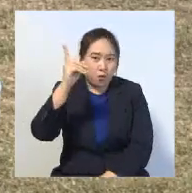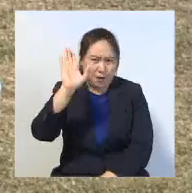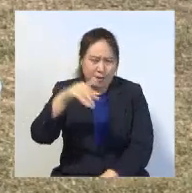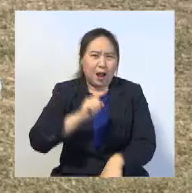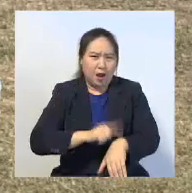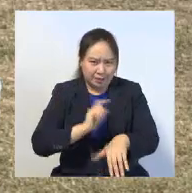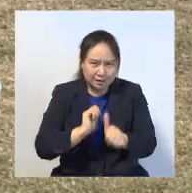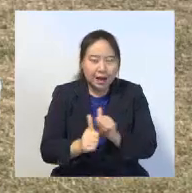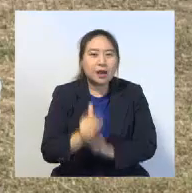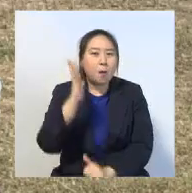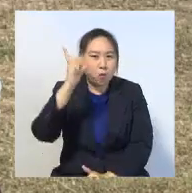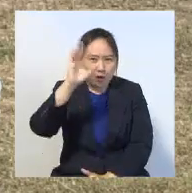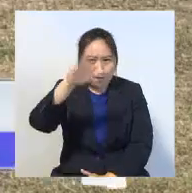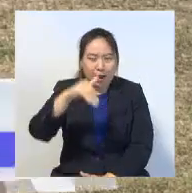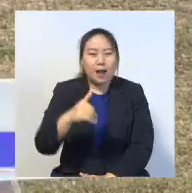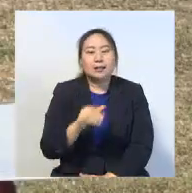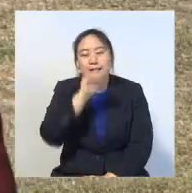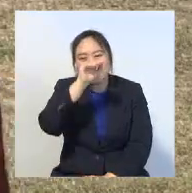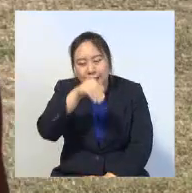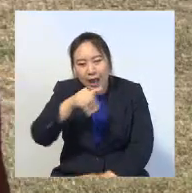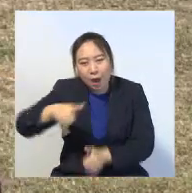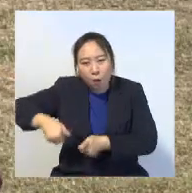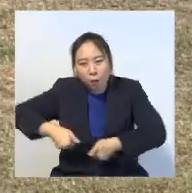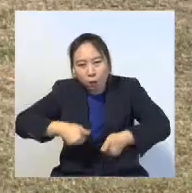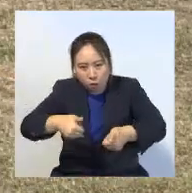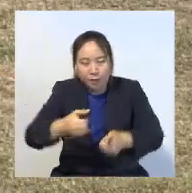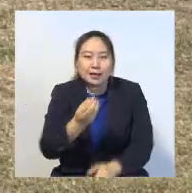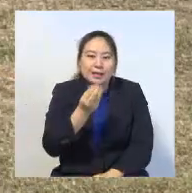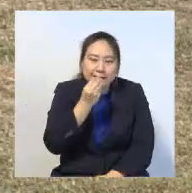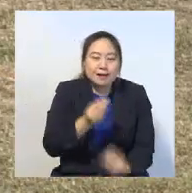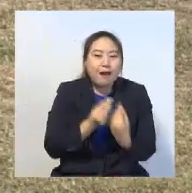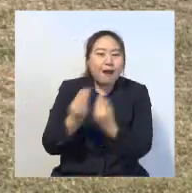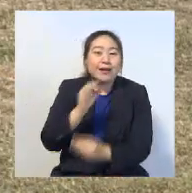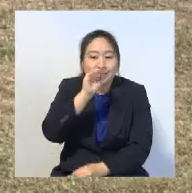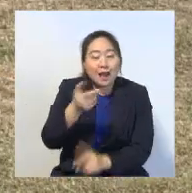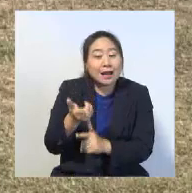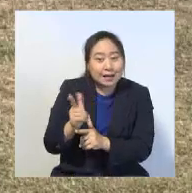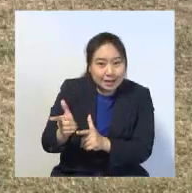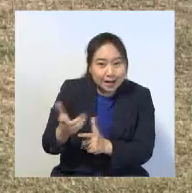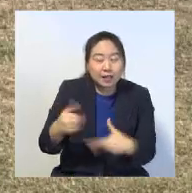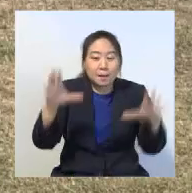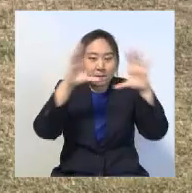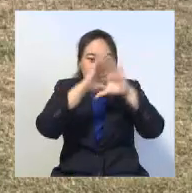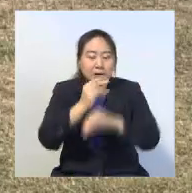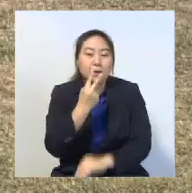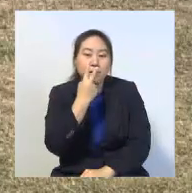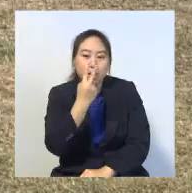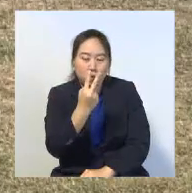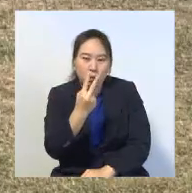พรุ่งนี้มาต้อนรับช้างเข้าเมืองมาเลี้ยงอาหารช้างกันแล้วก็ภาคกลางคืนก็ไปชมปราสาทสิงคโป